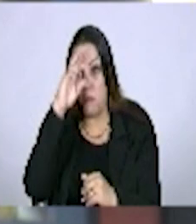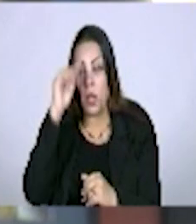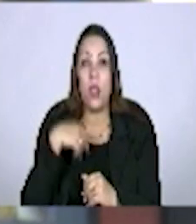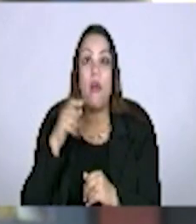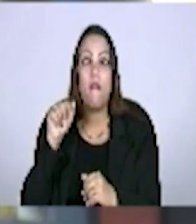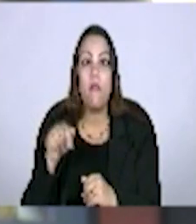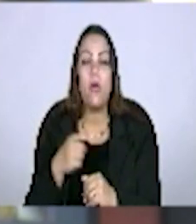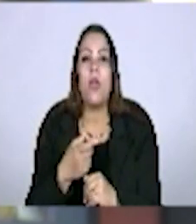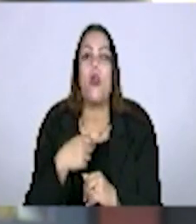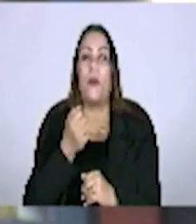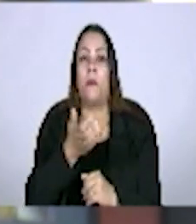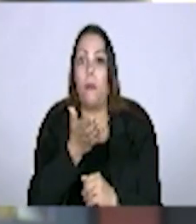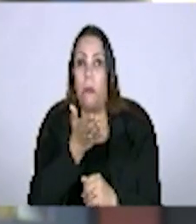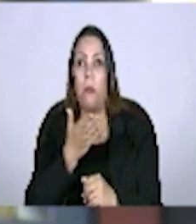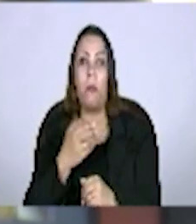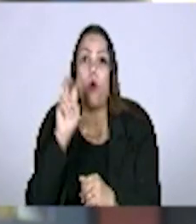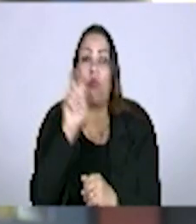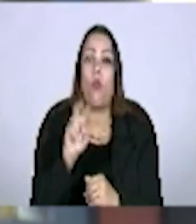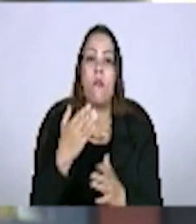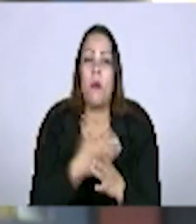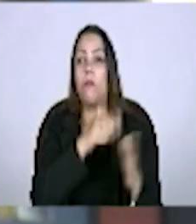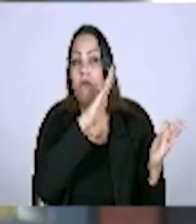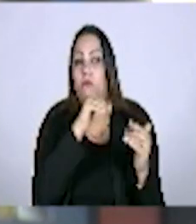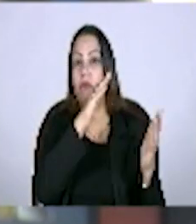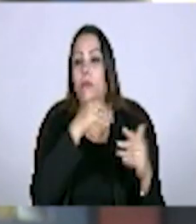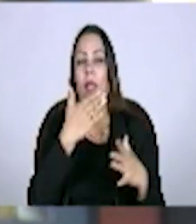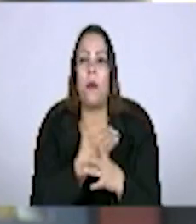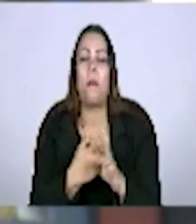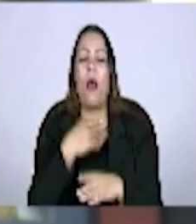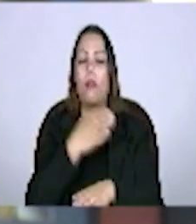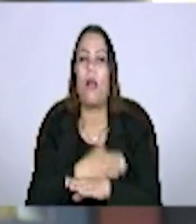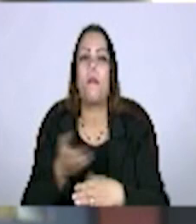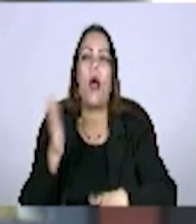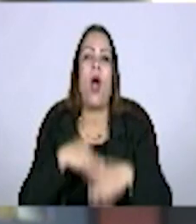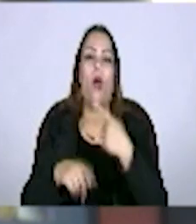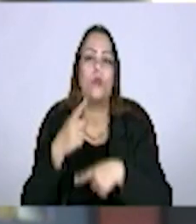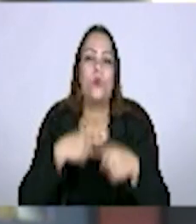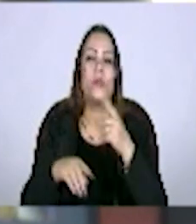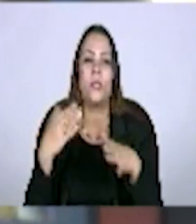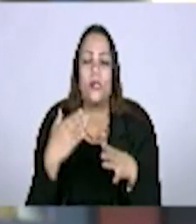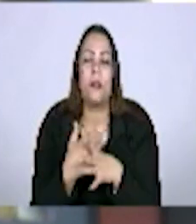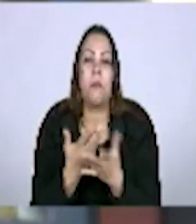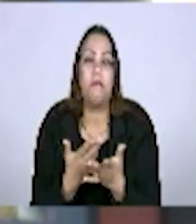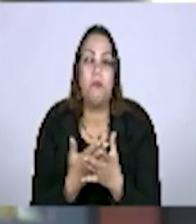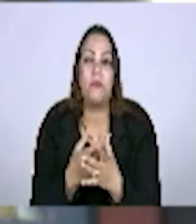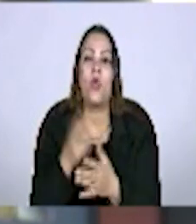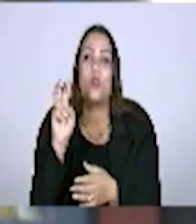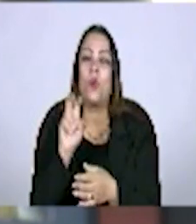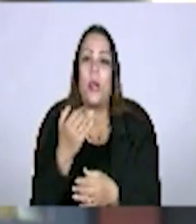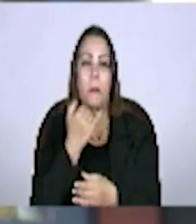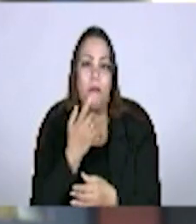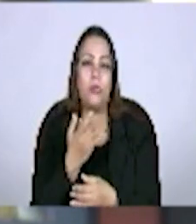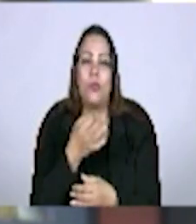نزيف للدولار في مسائل الاستيراد طول ما ايضا هنع اني دائما من شح الدولار